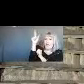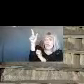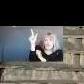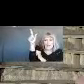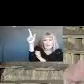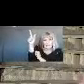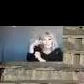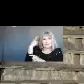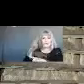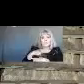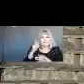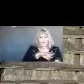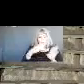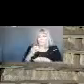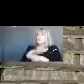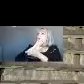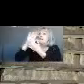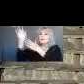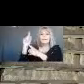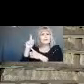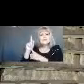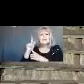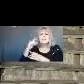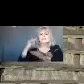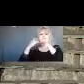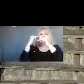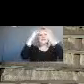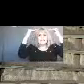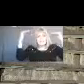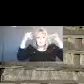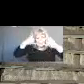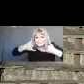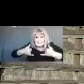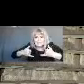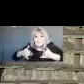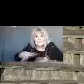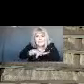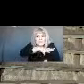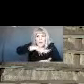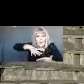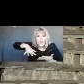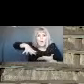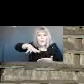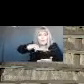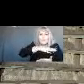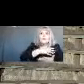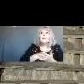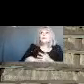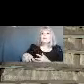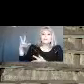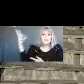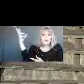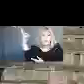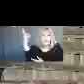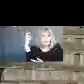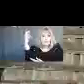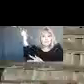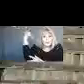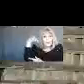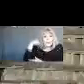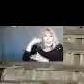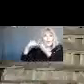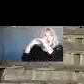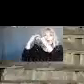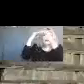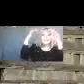af, want ek gaan as ek dood gaan nie. Die hemel is hier teenwoordig vir ons. Daar kom 'n geluid uit die hemel, die mense hoor het